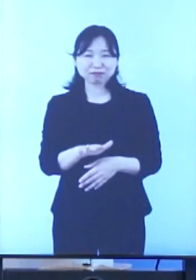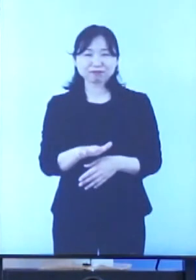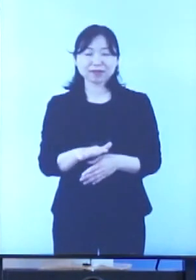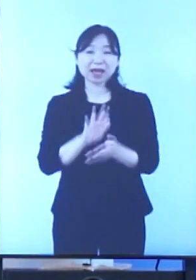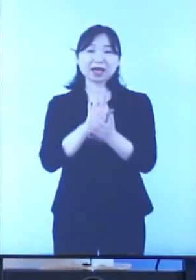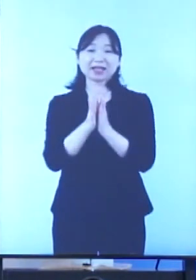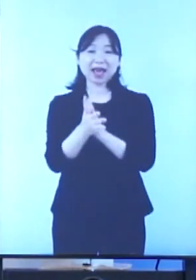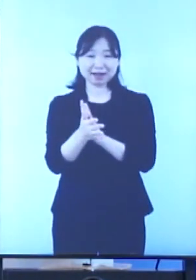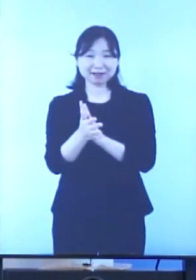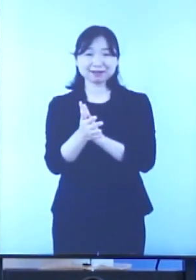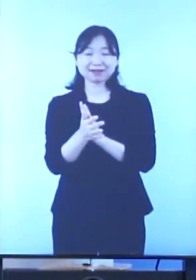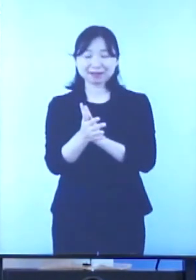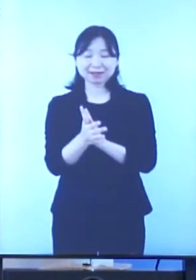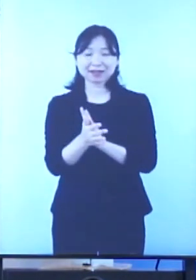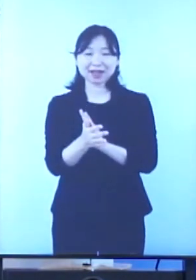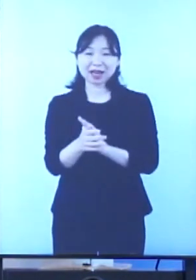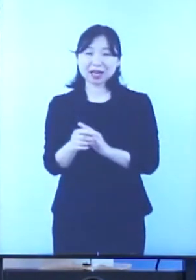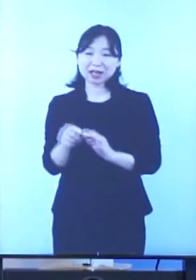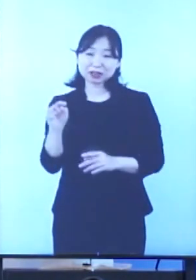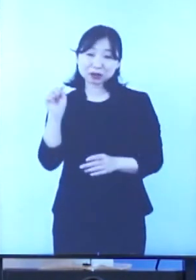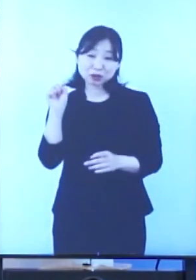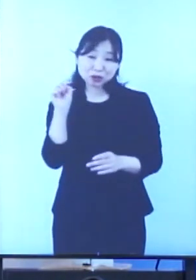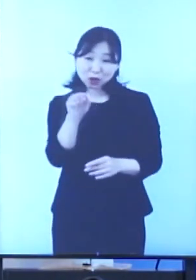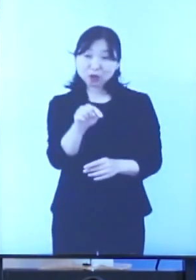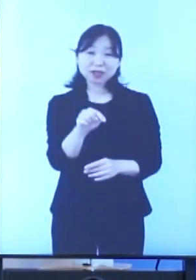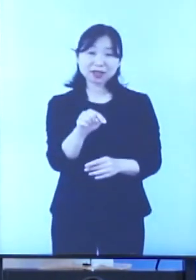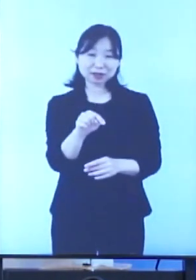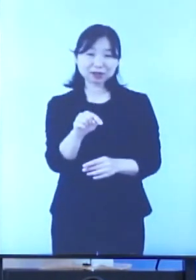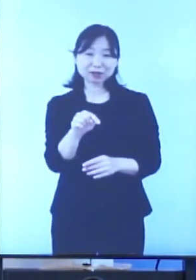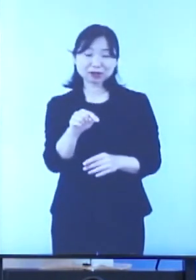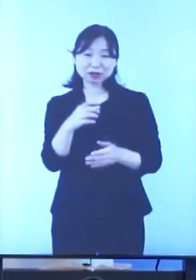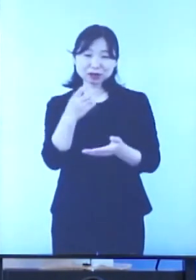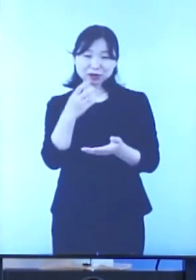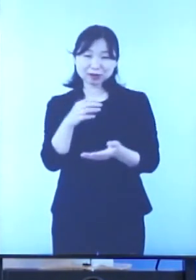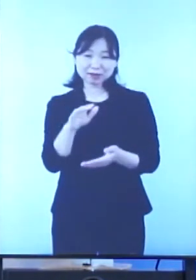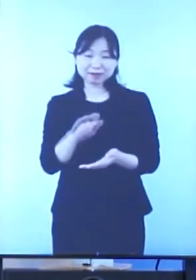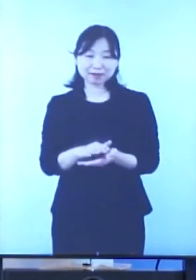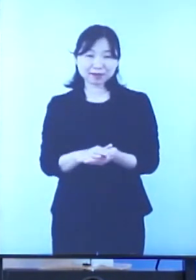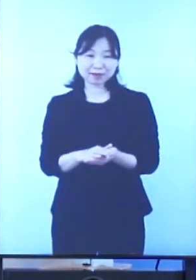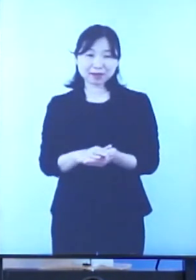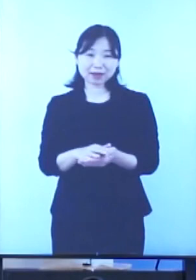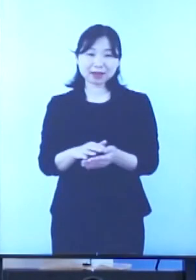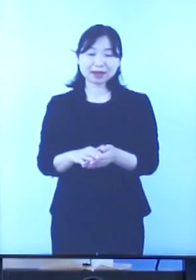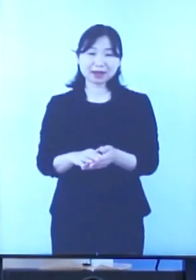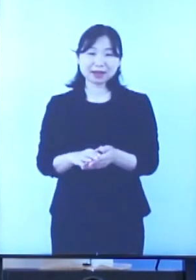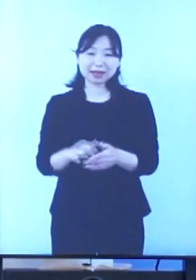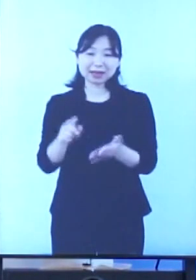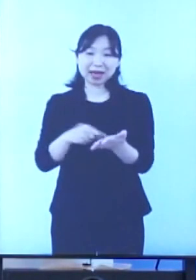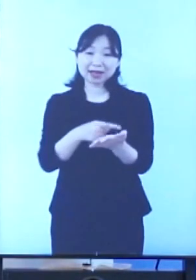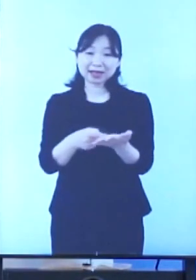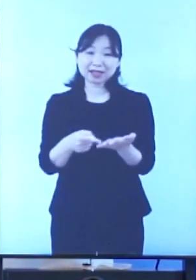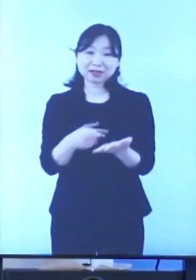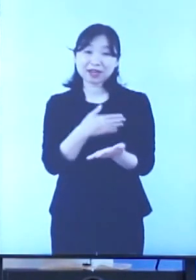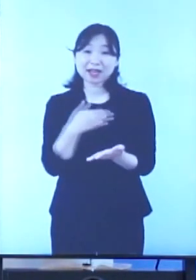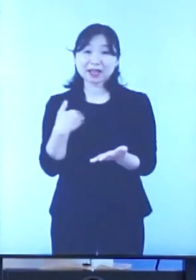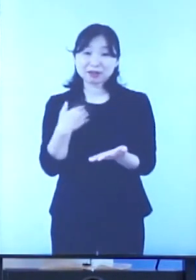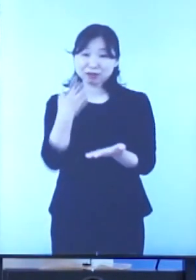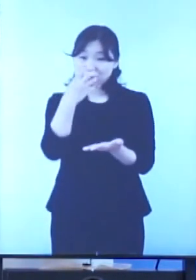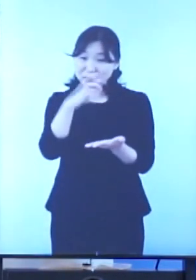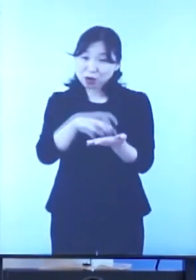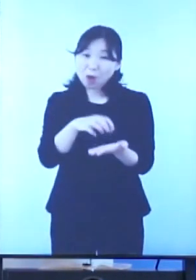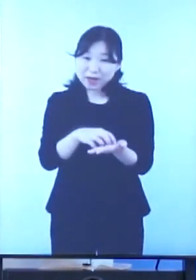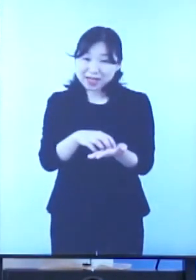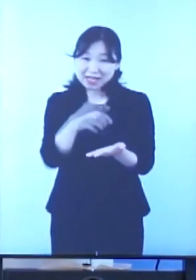接この手を出せる、ゴミもしくは、予算がつくような、つきや